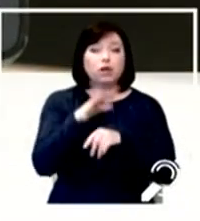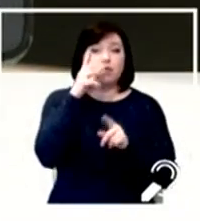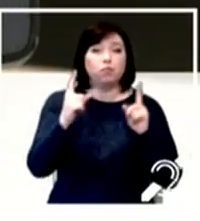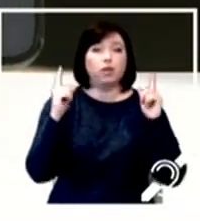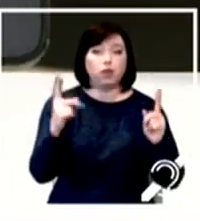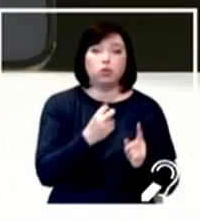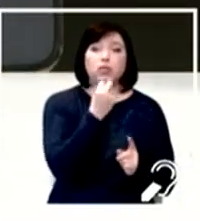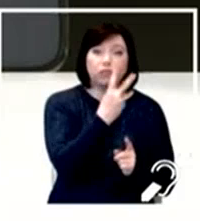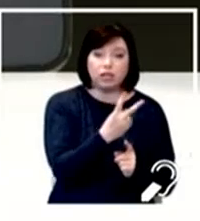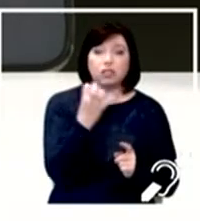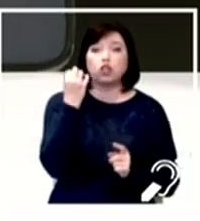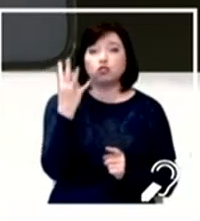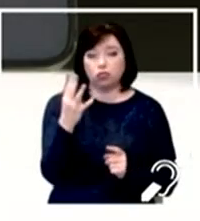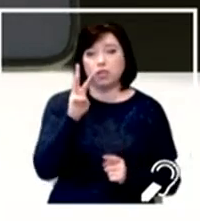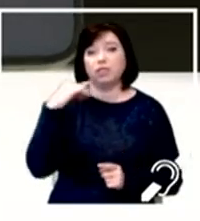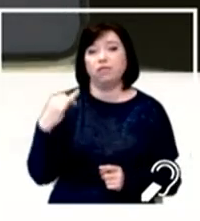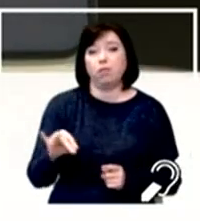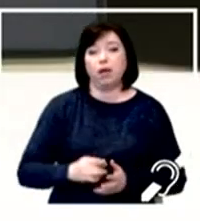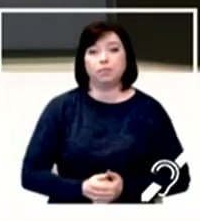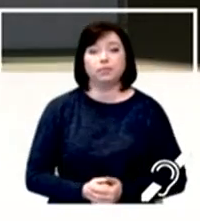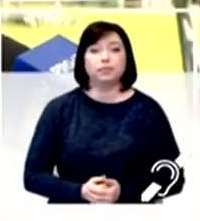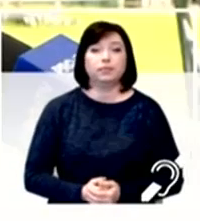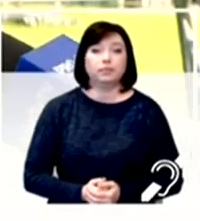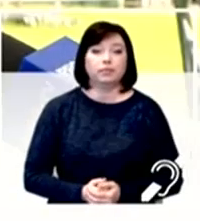perioada 12-14 mai.